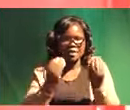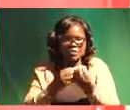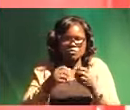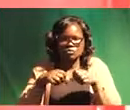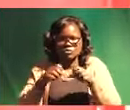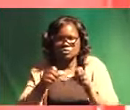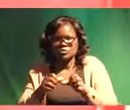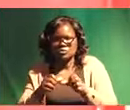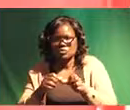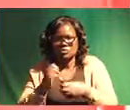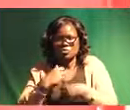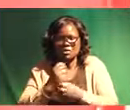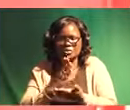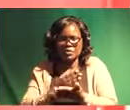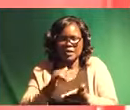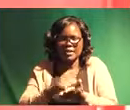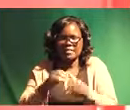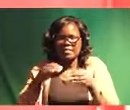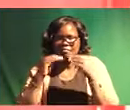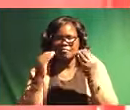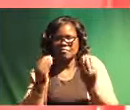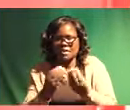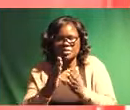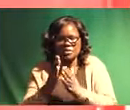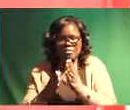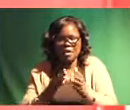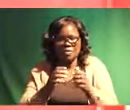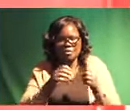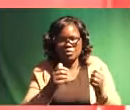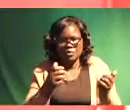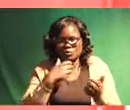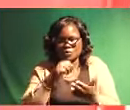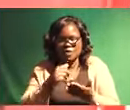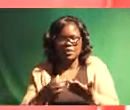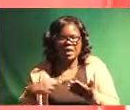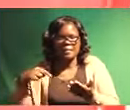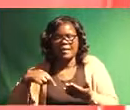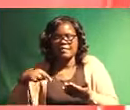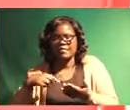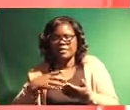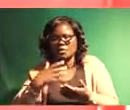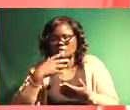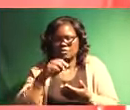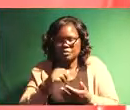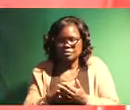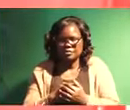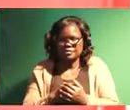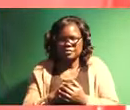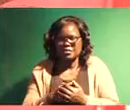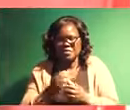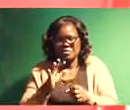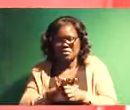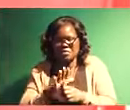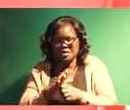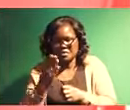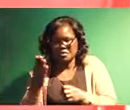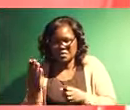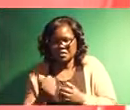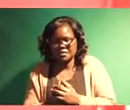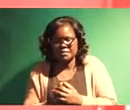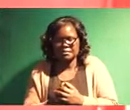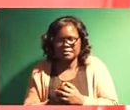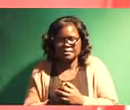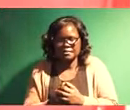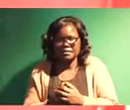tutaendelea kuhakikisha bajeti inapangwa ili uweze kusaidika. Kwa hivyo, na hayo mengi nimesema,